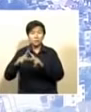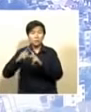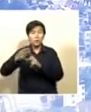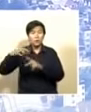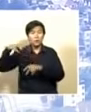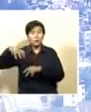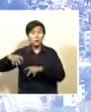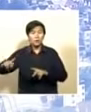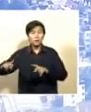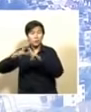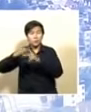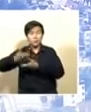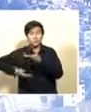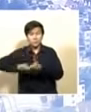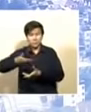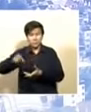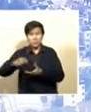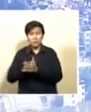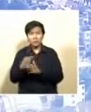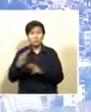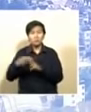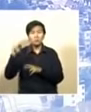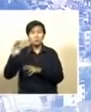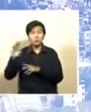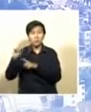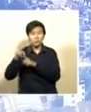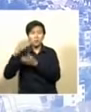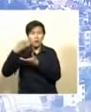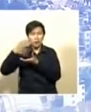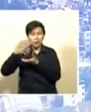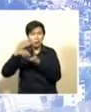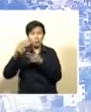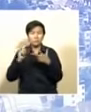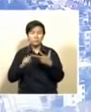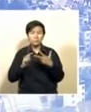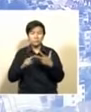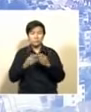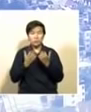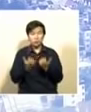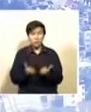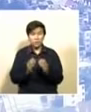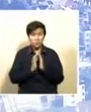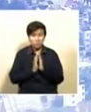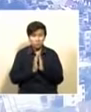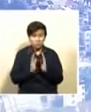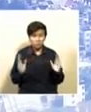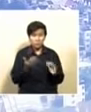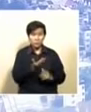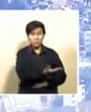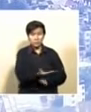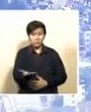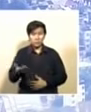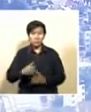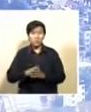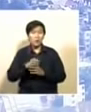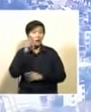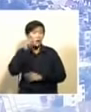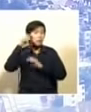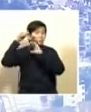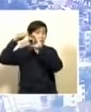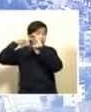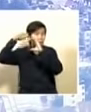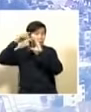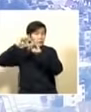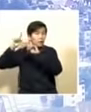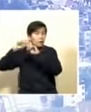ายตรงนี้วันนี้ต้องขอกราบขอบพระคุณทางสื่อสถานีโทรทัศน์วิทยุทั้งหลายนะครับที่เชื่อมสัญญ